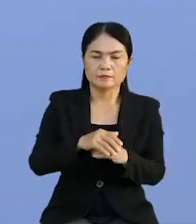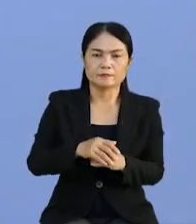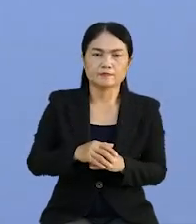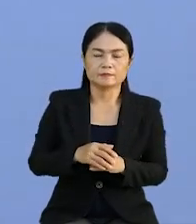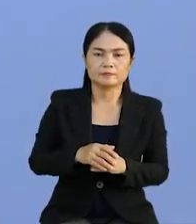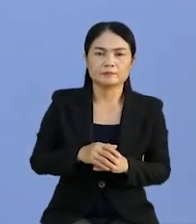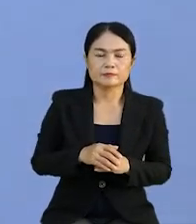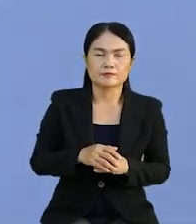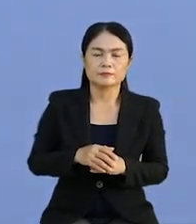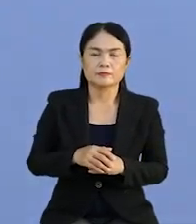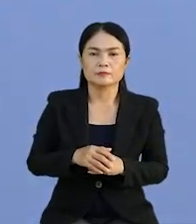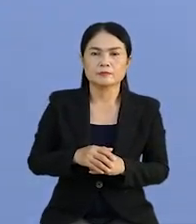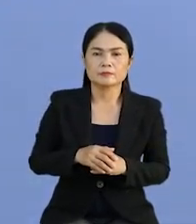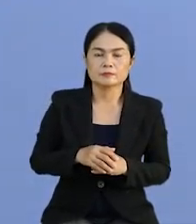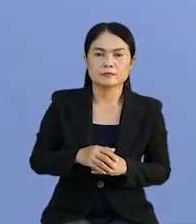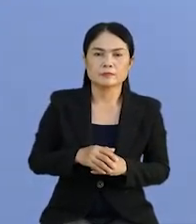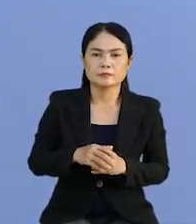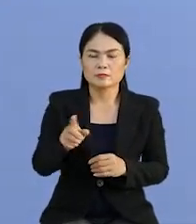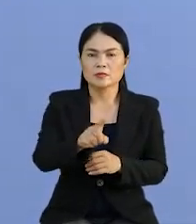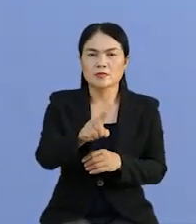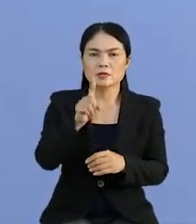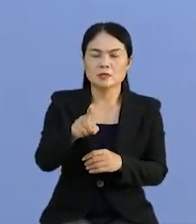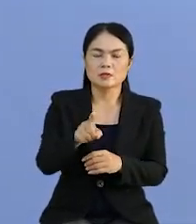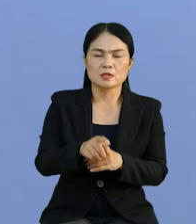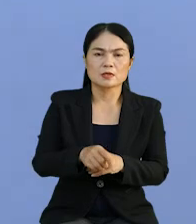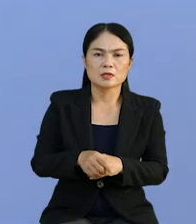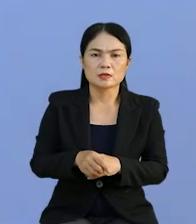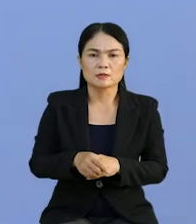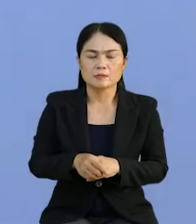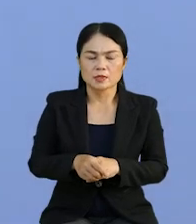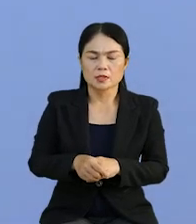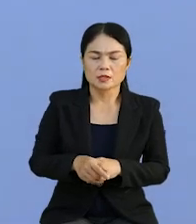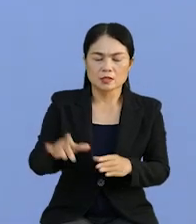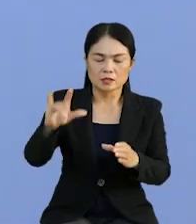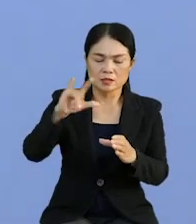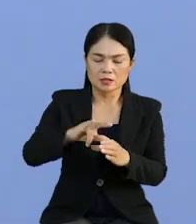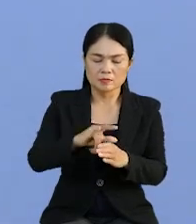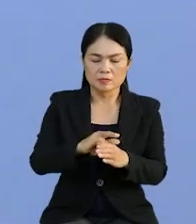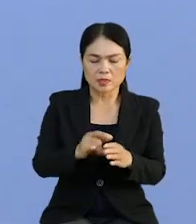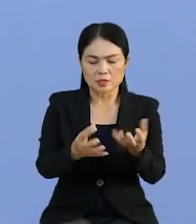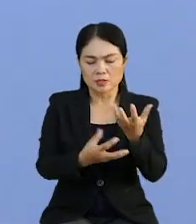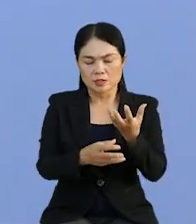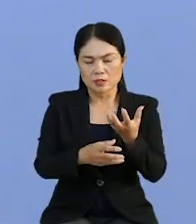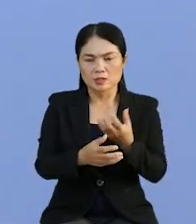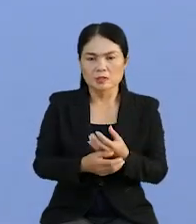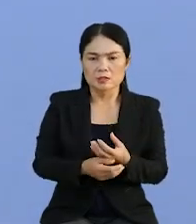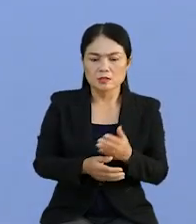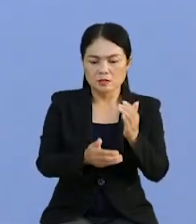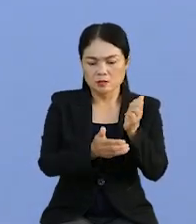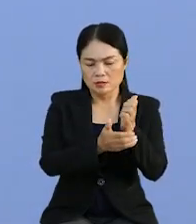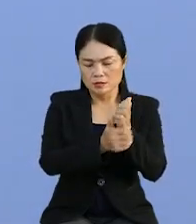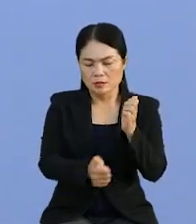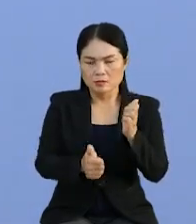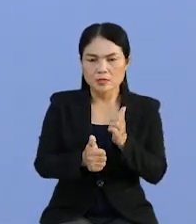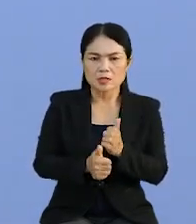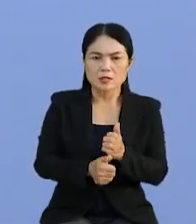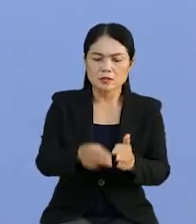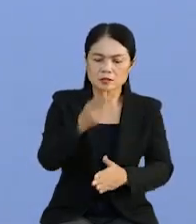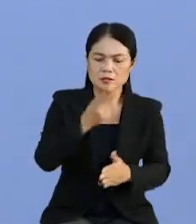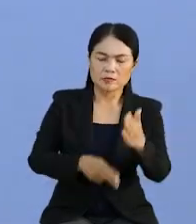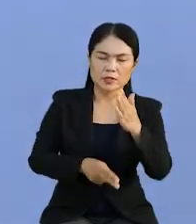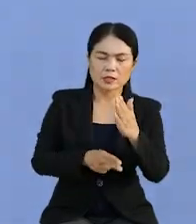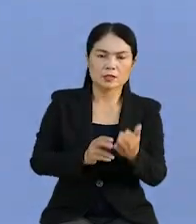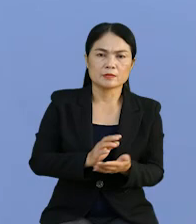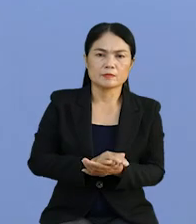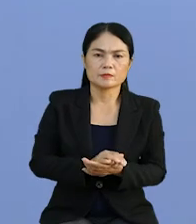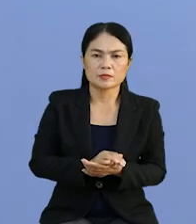าบบาดจังตาเกยกเปล่งชาวนะเตยจำรังบานเชียเอาไว้คละบ